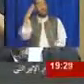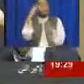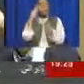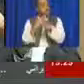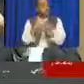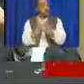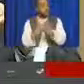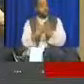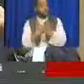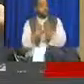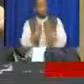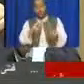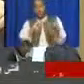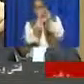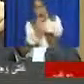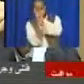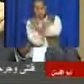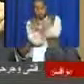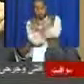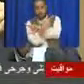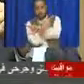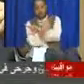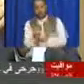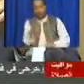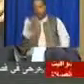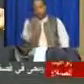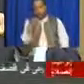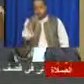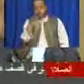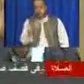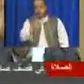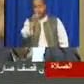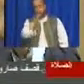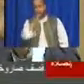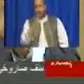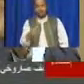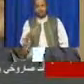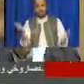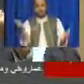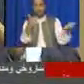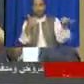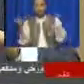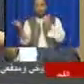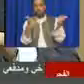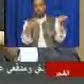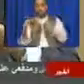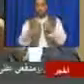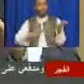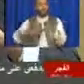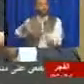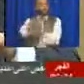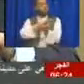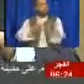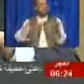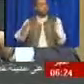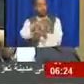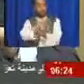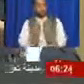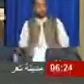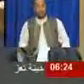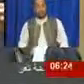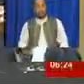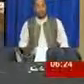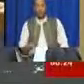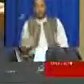لانه لا يجوز لاحد ان يغير المنكر بالسقوه السلاح لا يجوز ذلك الا الخوارج اهل السنه